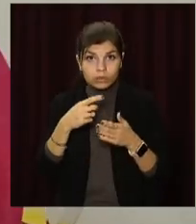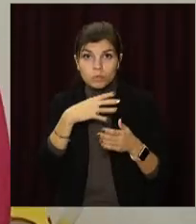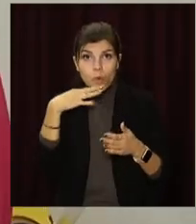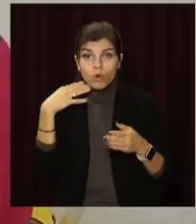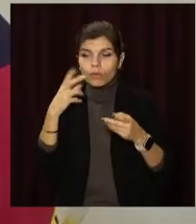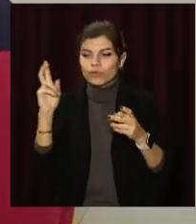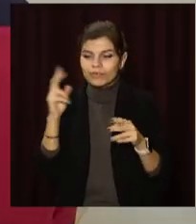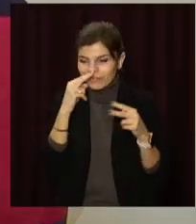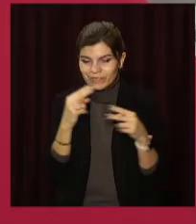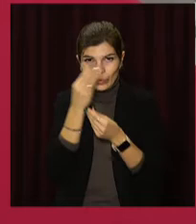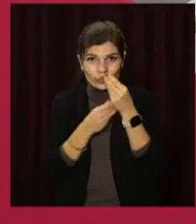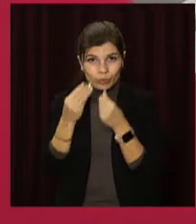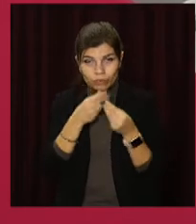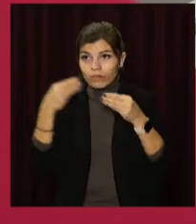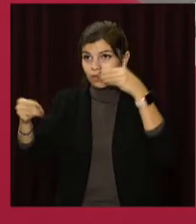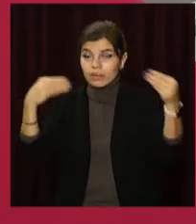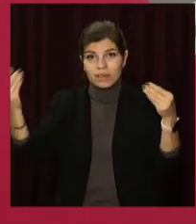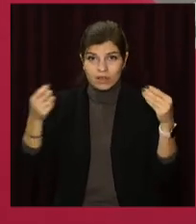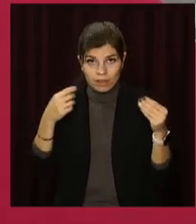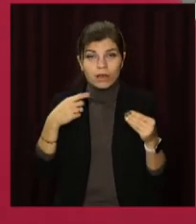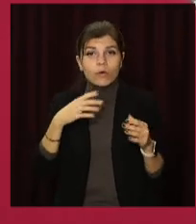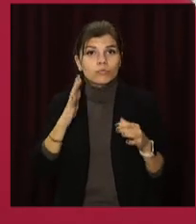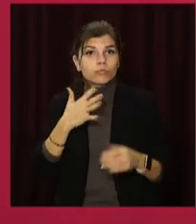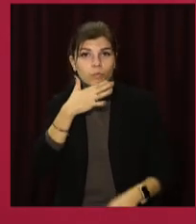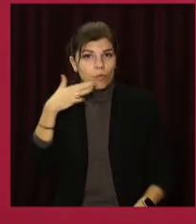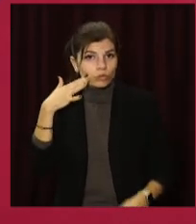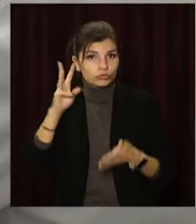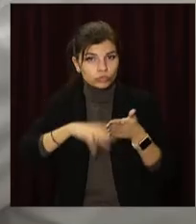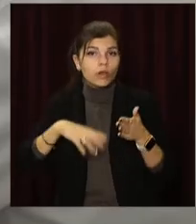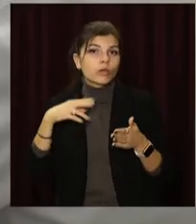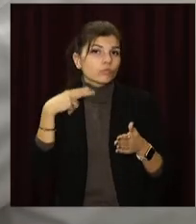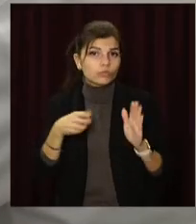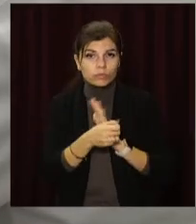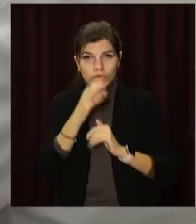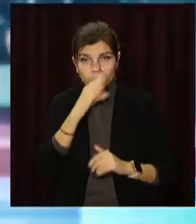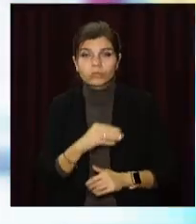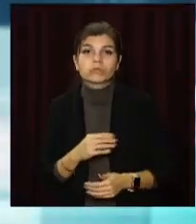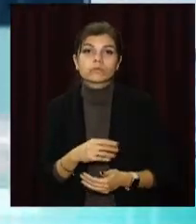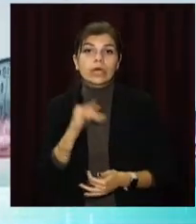ґратами. А за купівлю липового сертифікату – штраф понад 50 тисяч гривень.